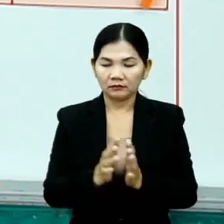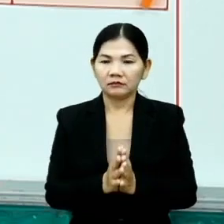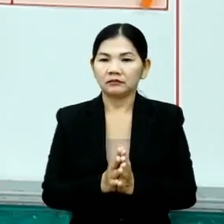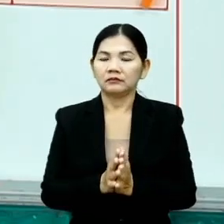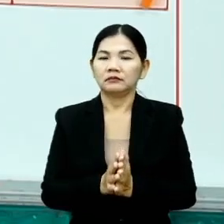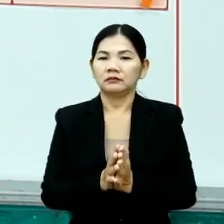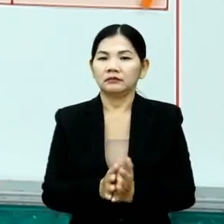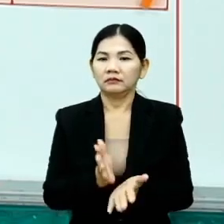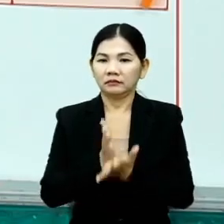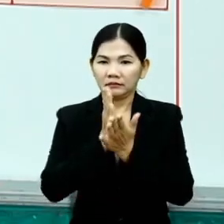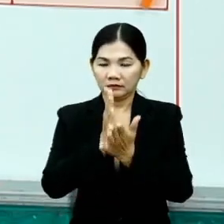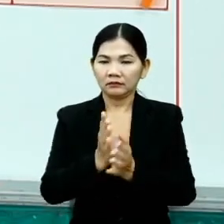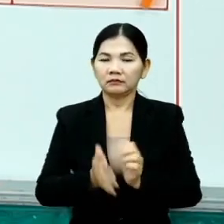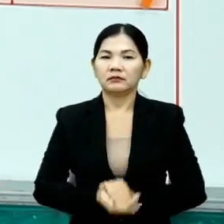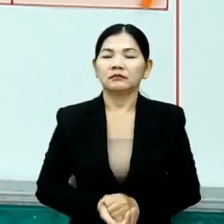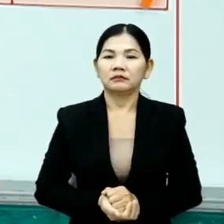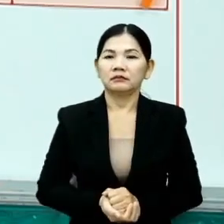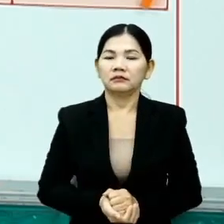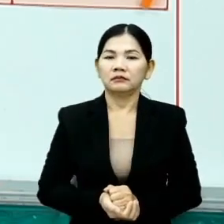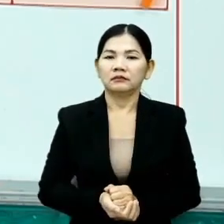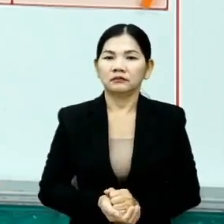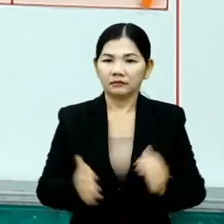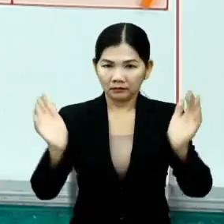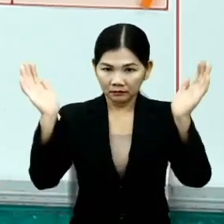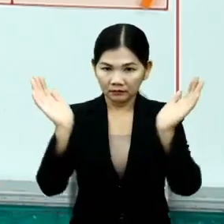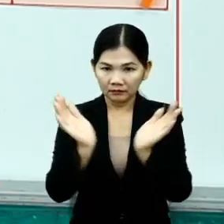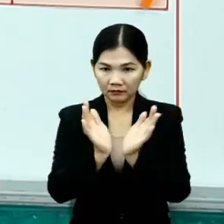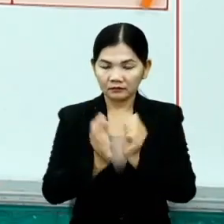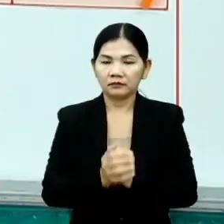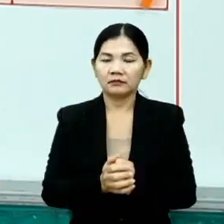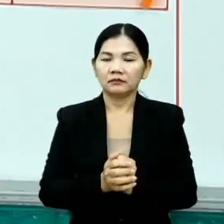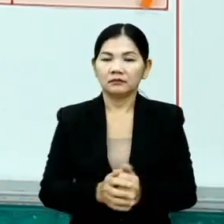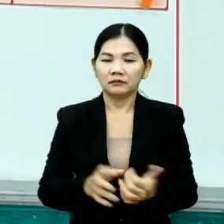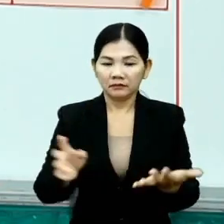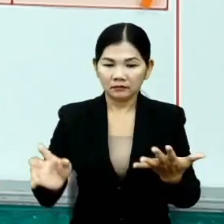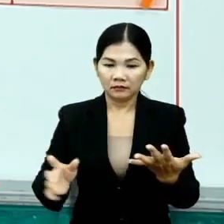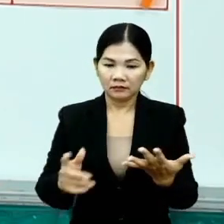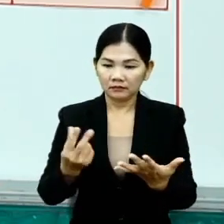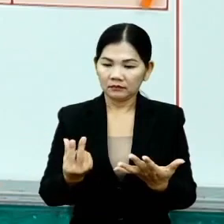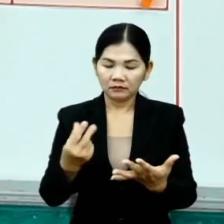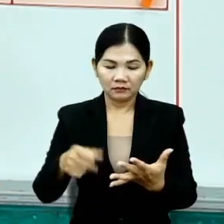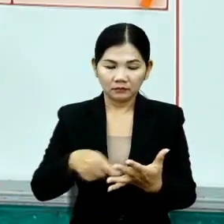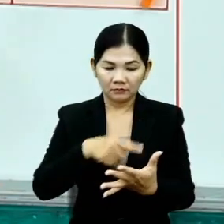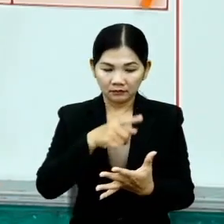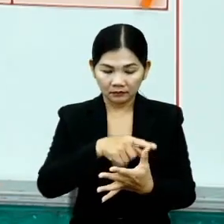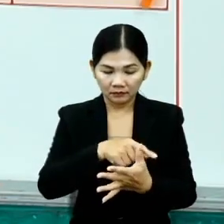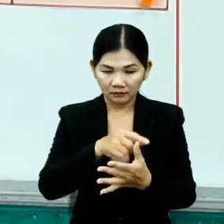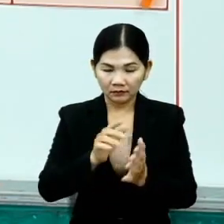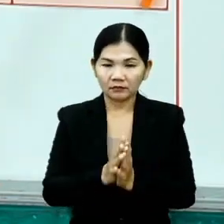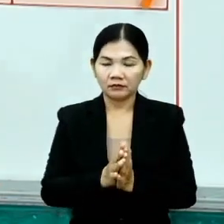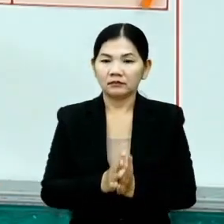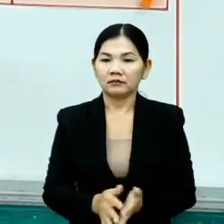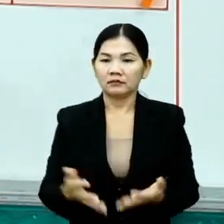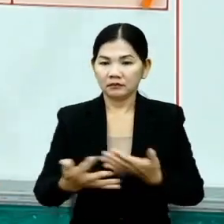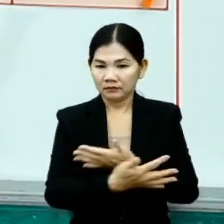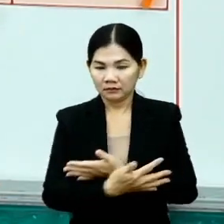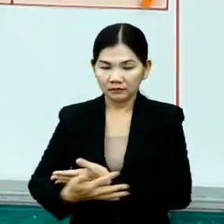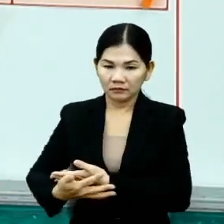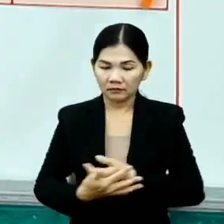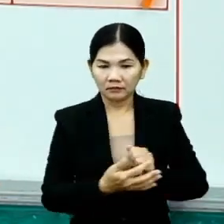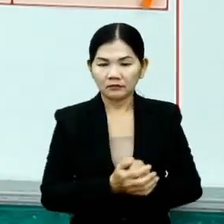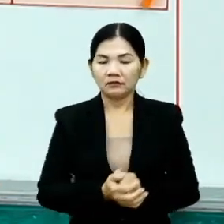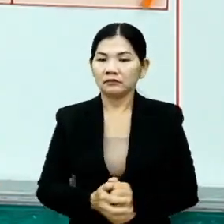pie chasm to tie tie ta pie bay